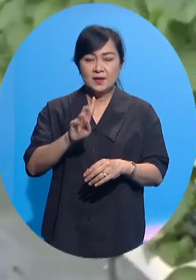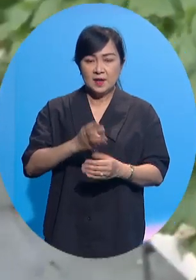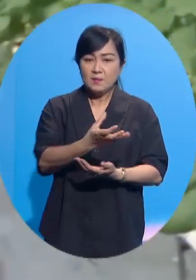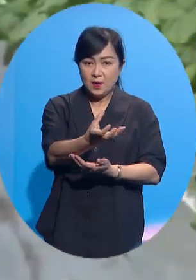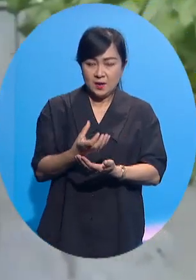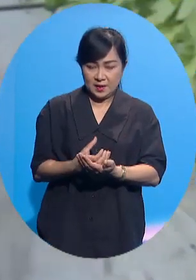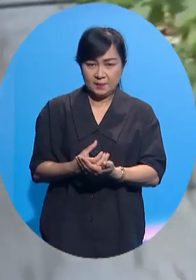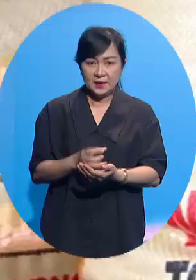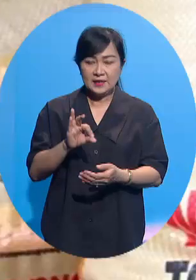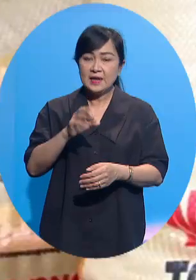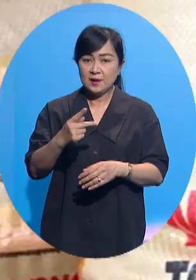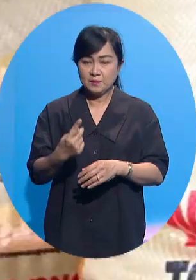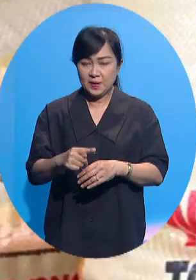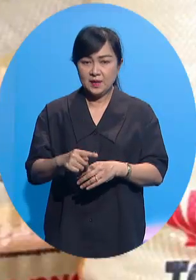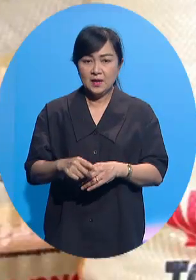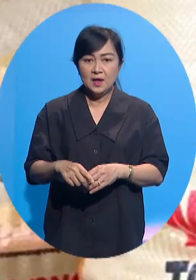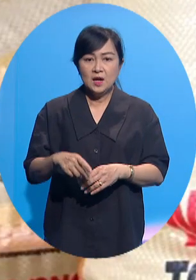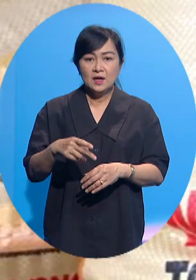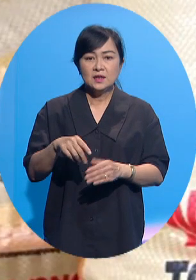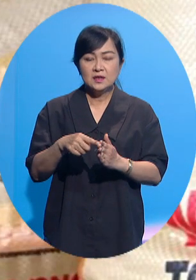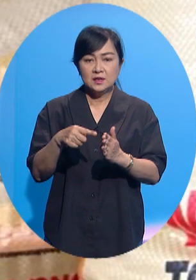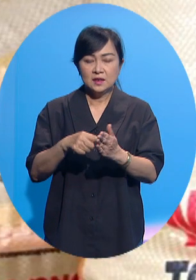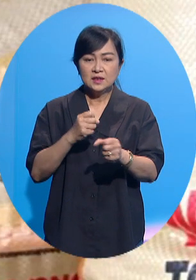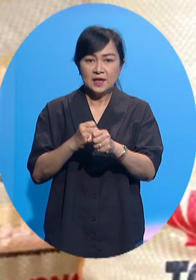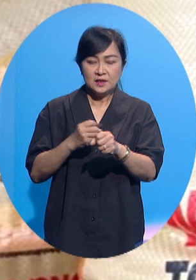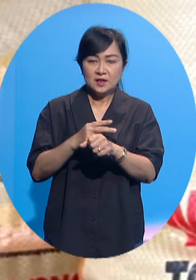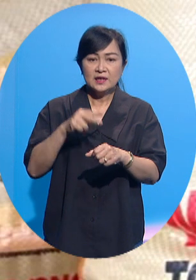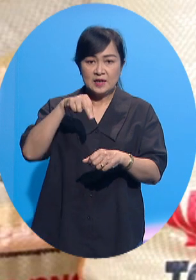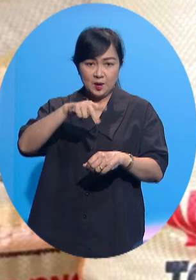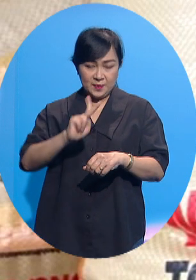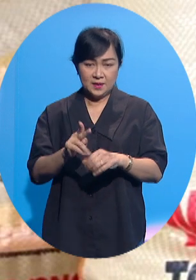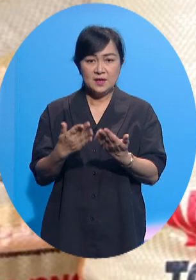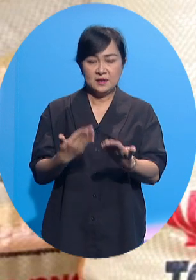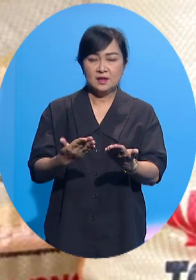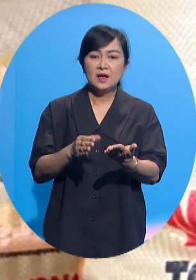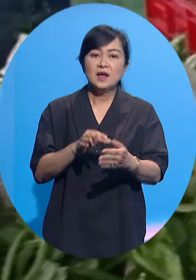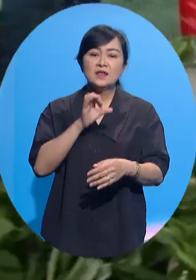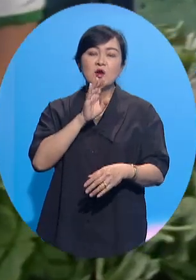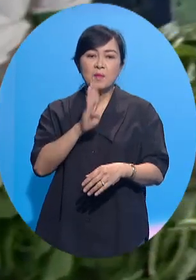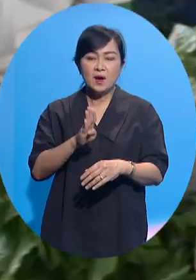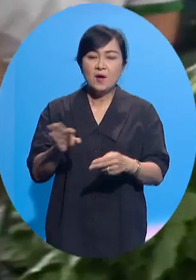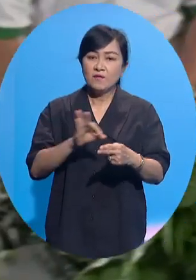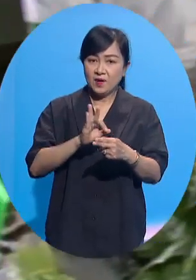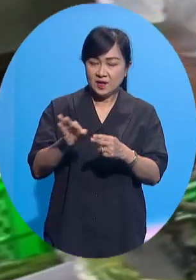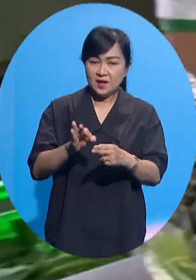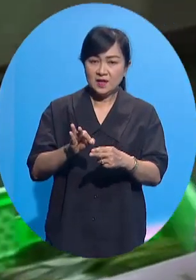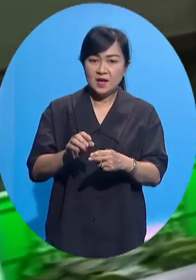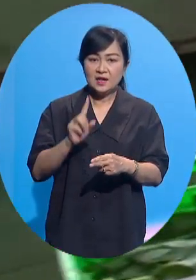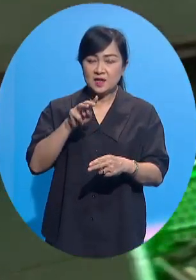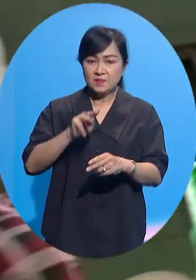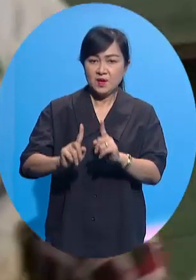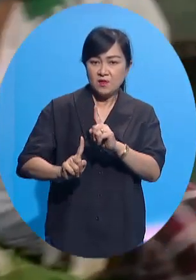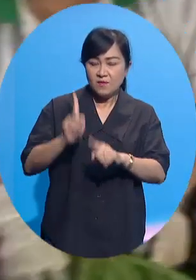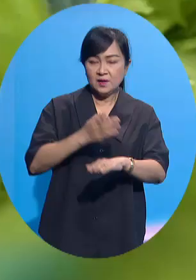sẽ nhập lô hàng tap Korea từ nhà sản xuất namh Tuy nhiên theo Thông B đ